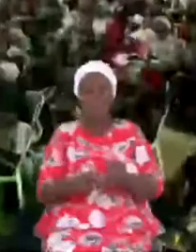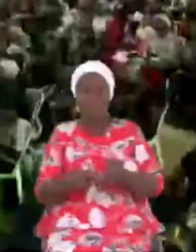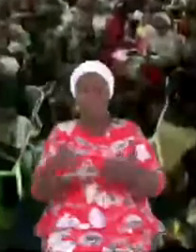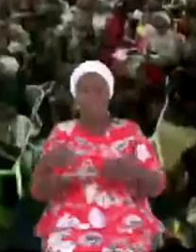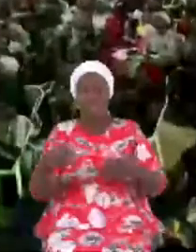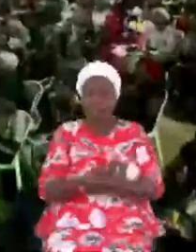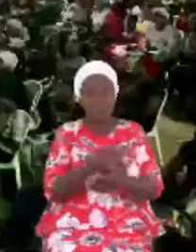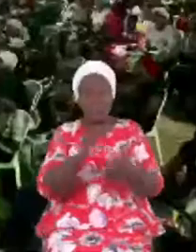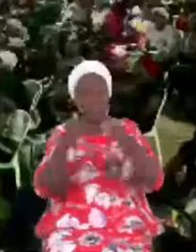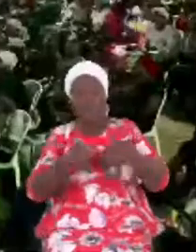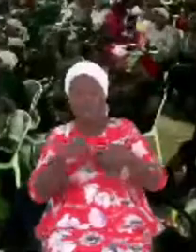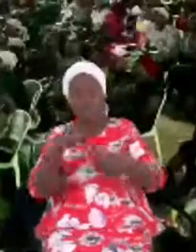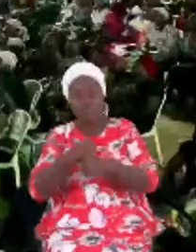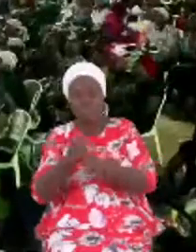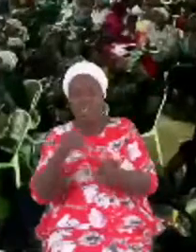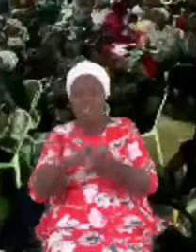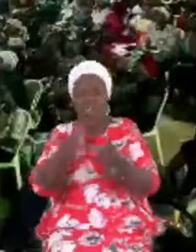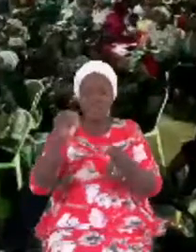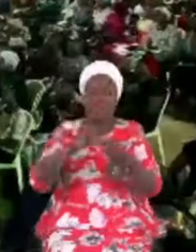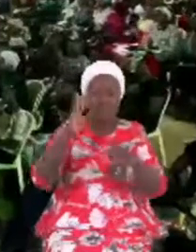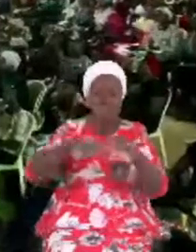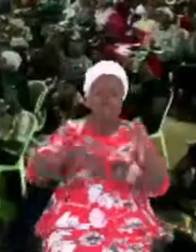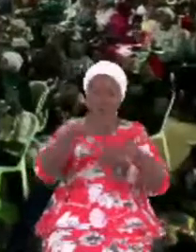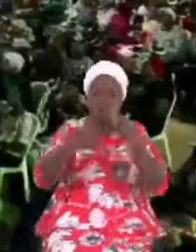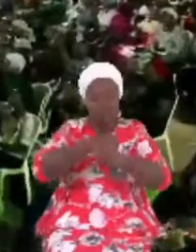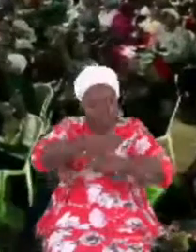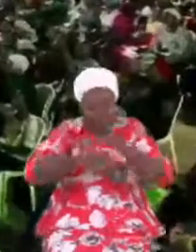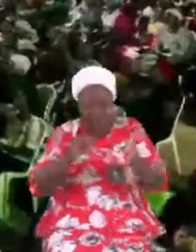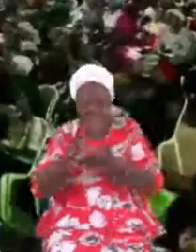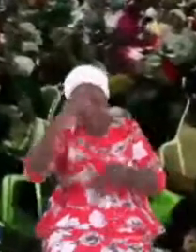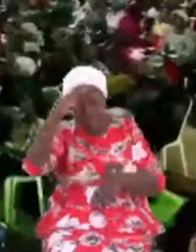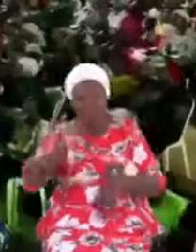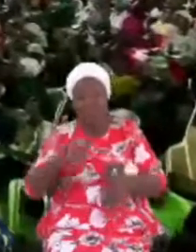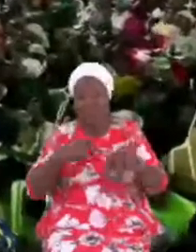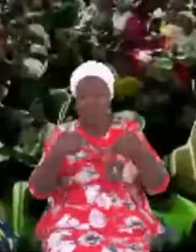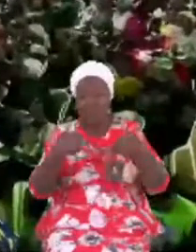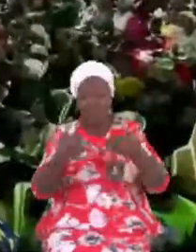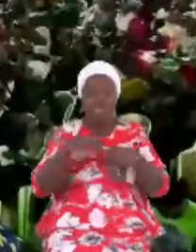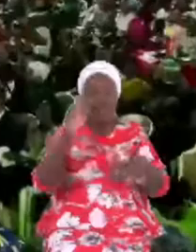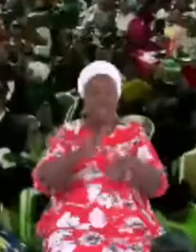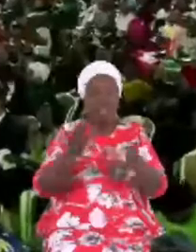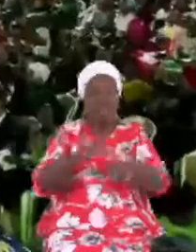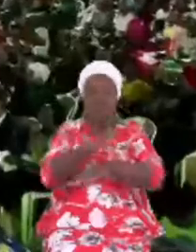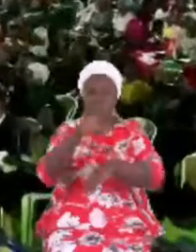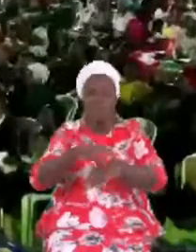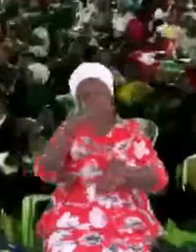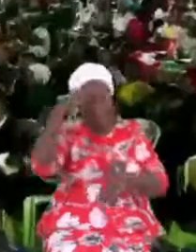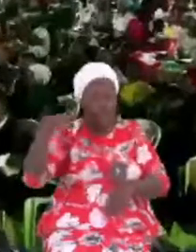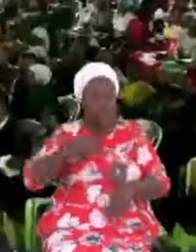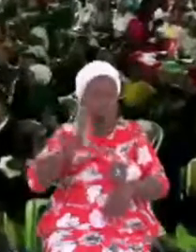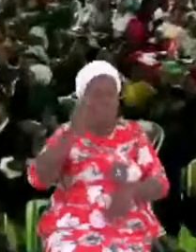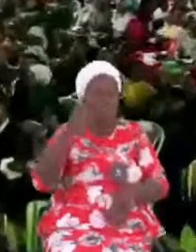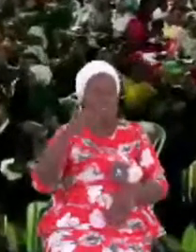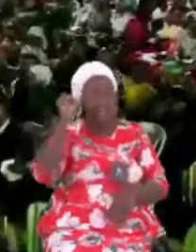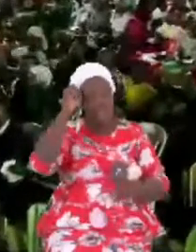nous faisons. C'est plus que toutes les souffrances qu'un homme ait pu endurer sur la terre. Parce que nous verrons sa